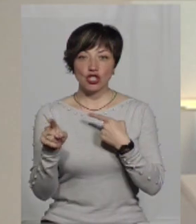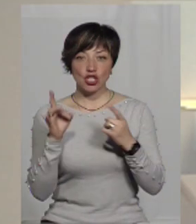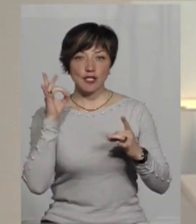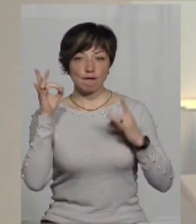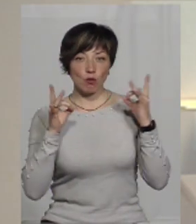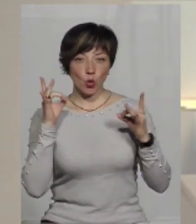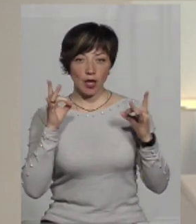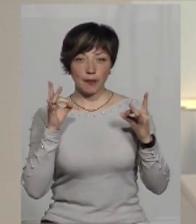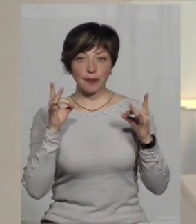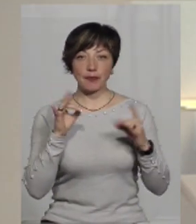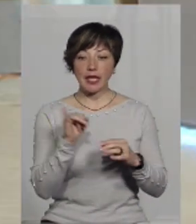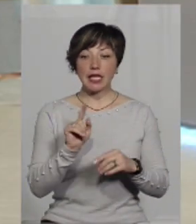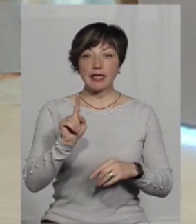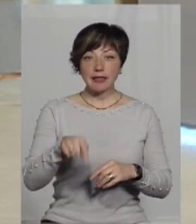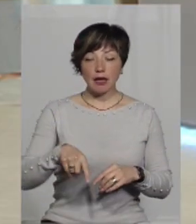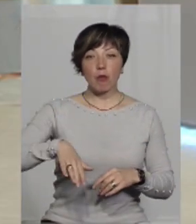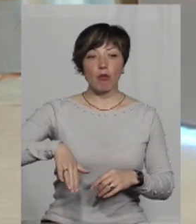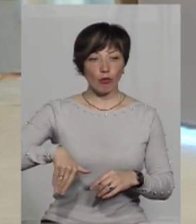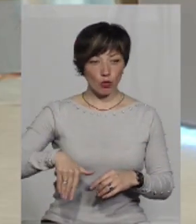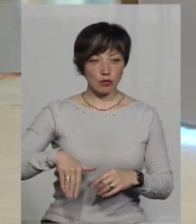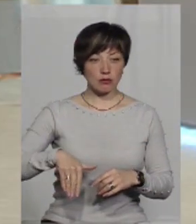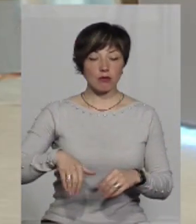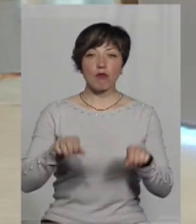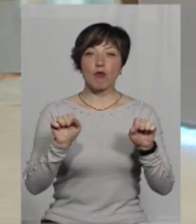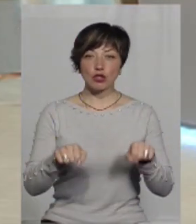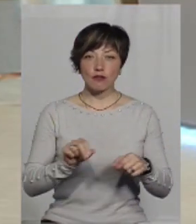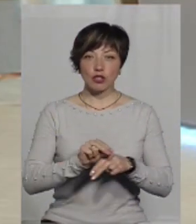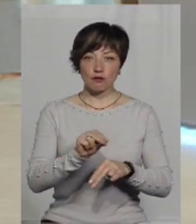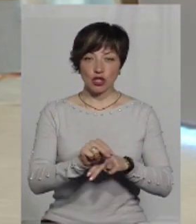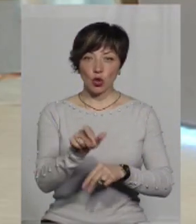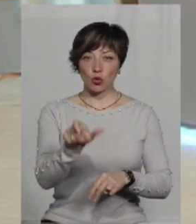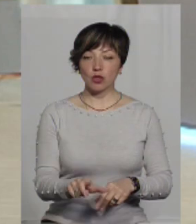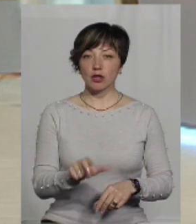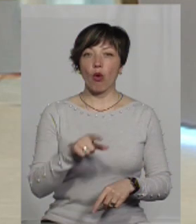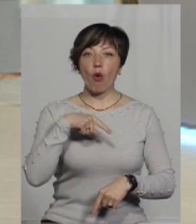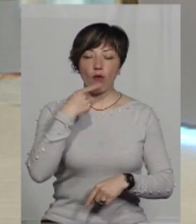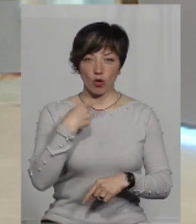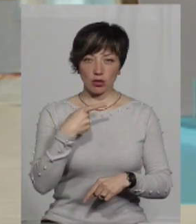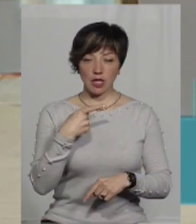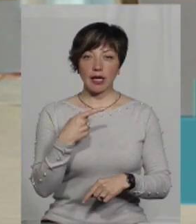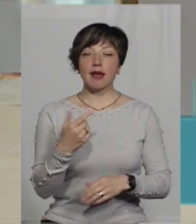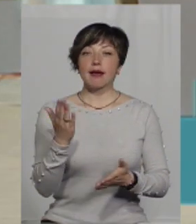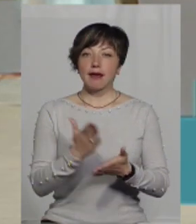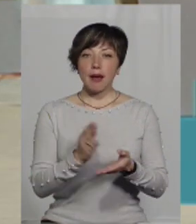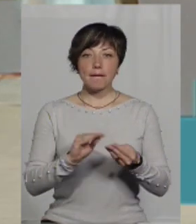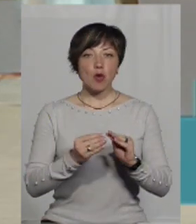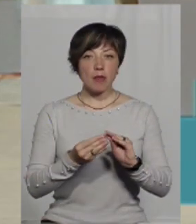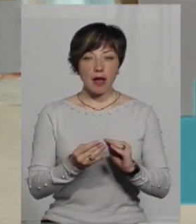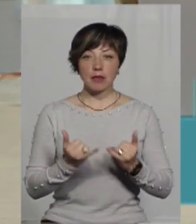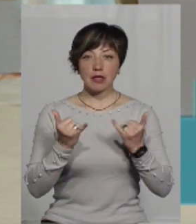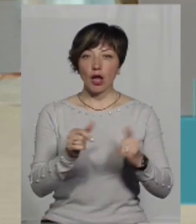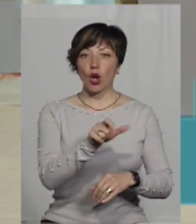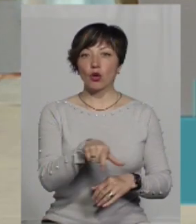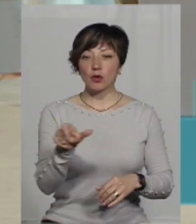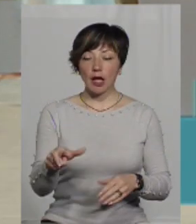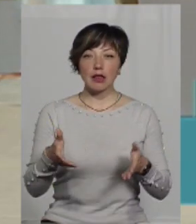якісь звуки. І тільки лише потім можливо навчити людину говорити. І знову ж таки, є проблема в тому, що для